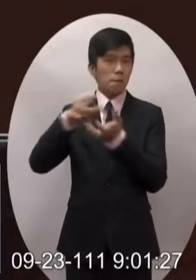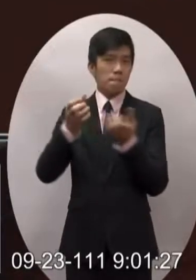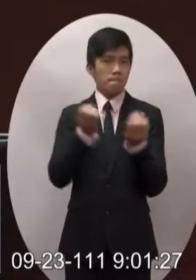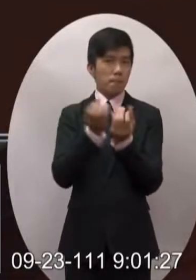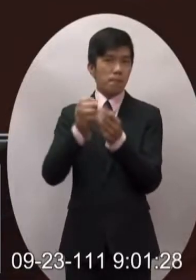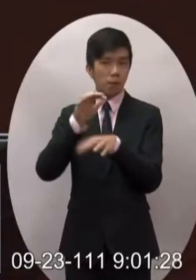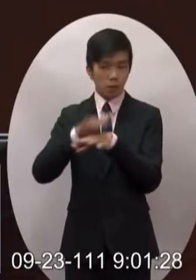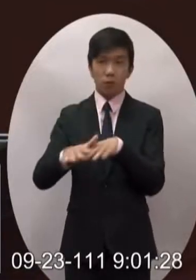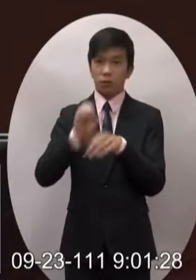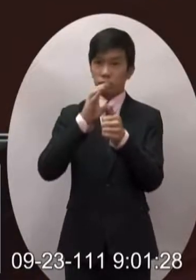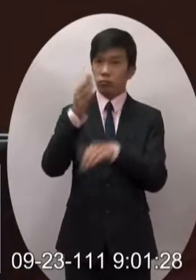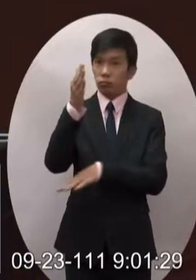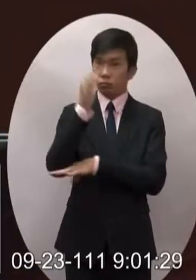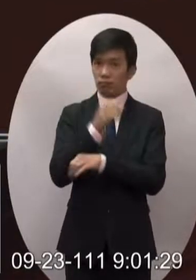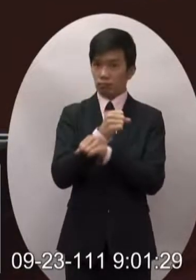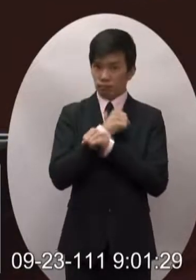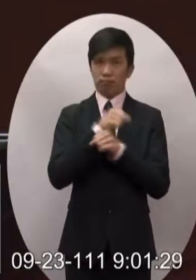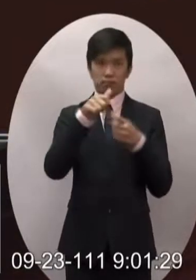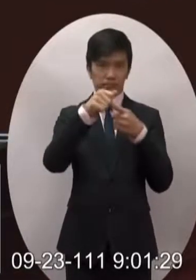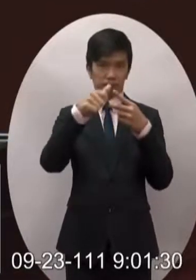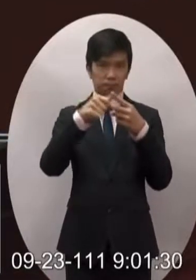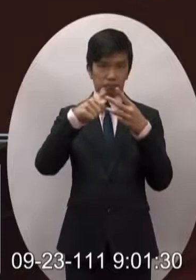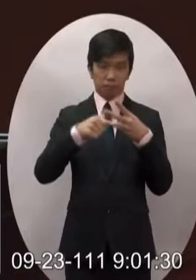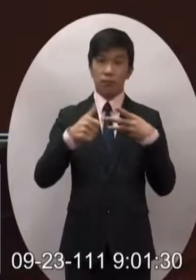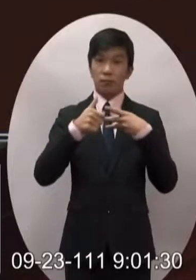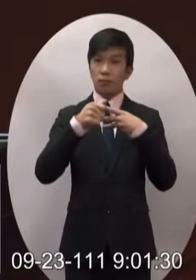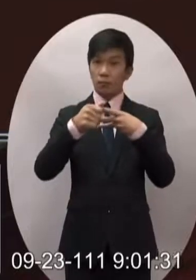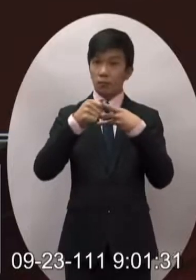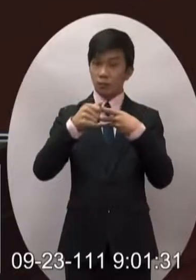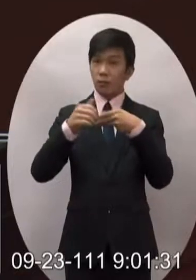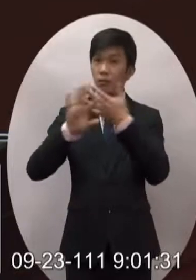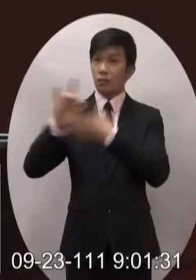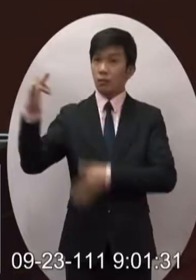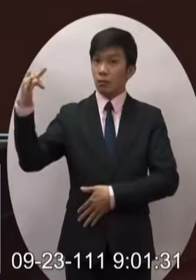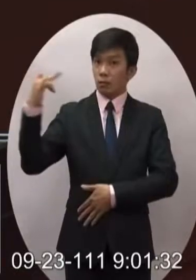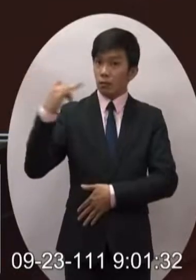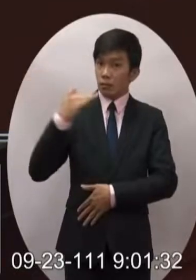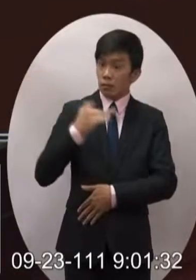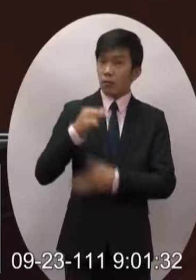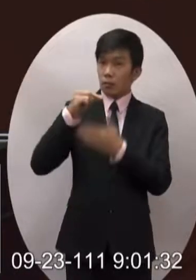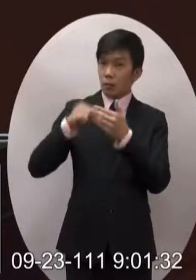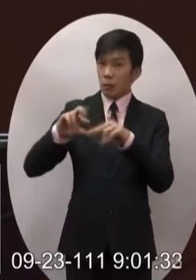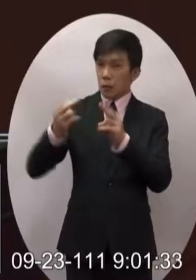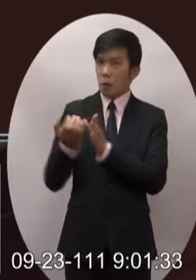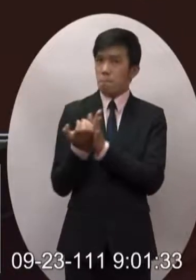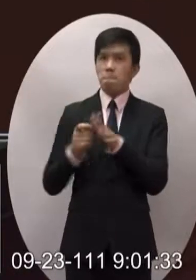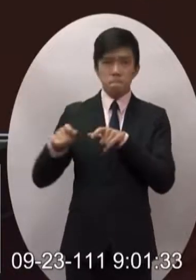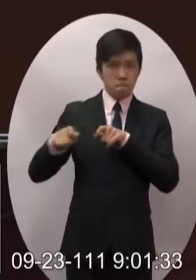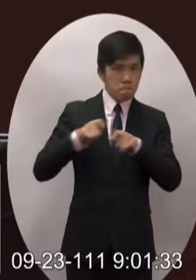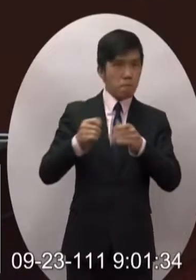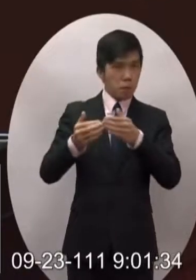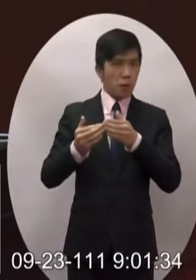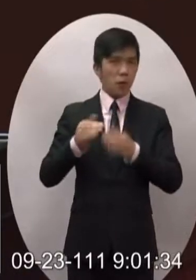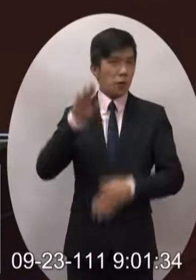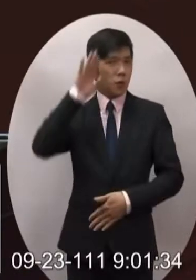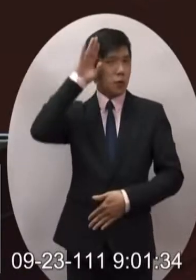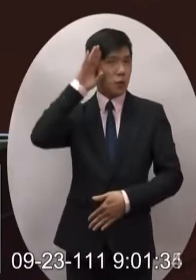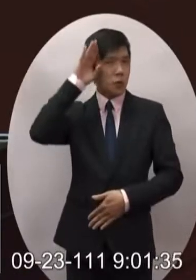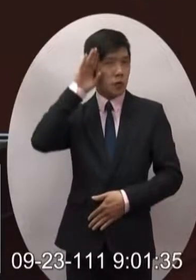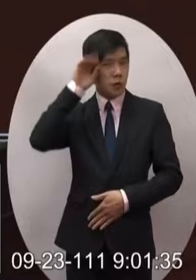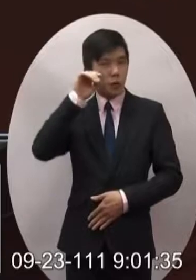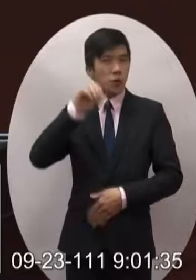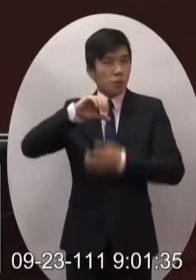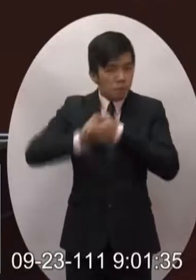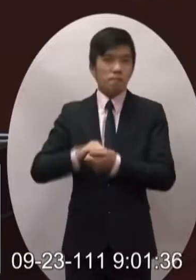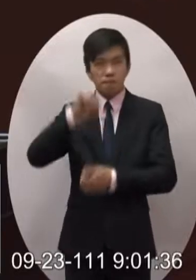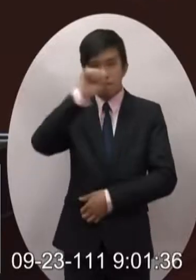府必须注意以下三点：第一，开放边境必须谋定而后动，不可以草率为之；边境